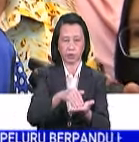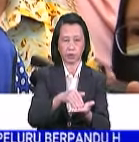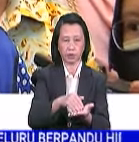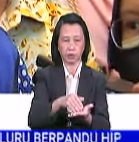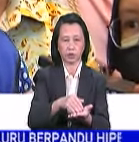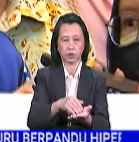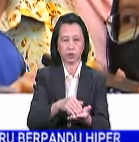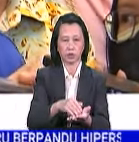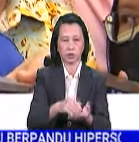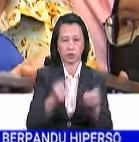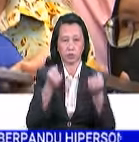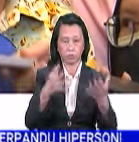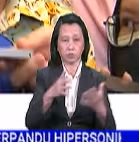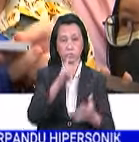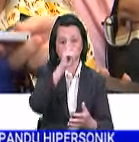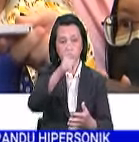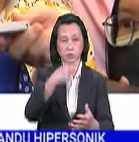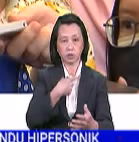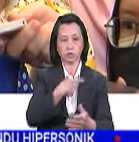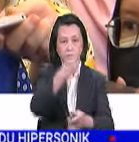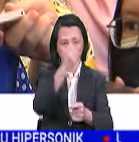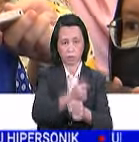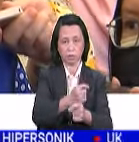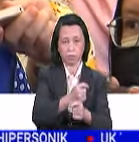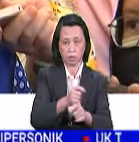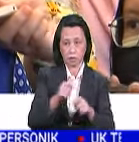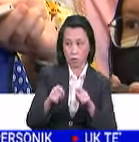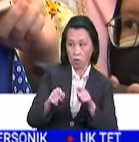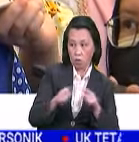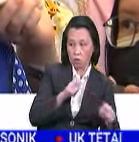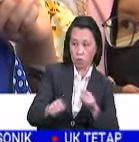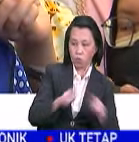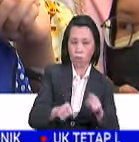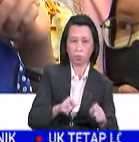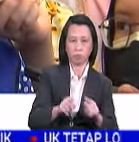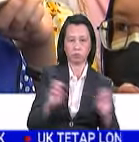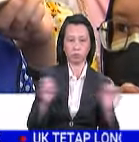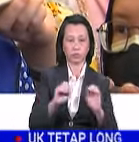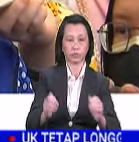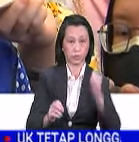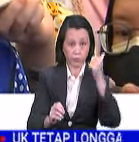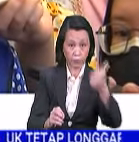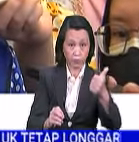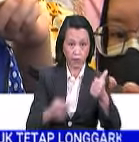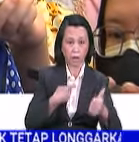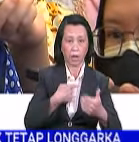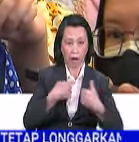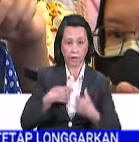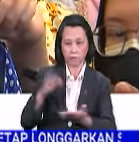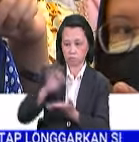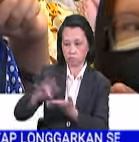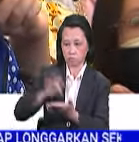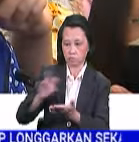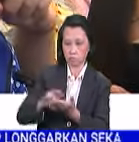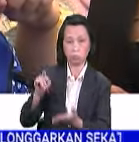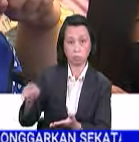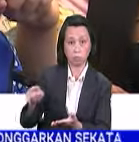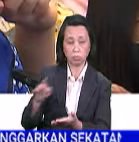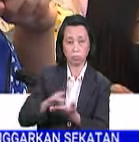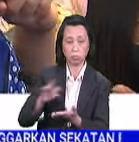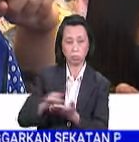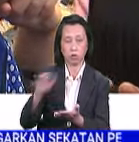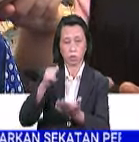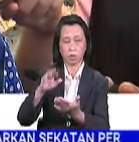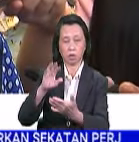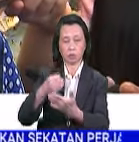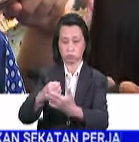yang terima realiti kita tetap perlu bersaing. Kerana pertama, kita ada social media. Sekarang ini